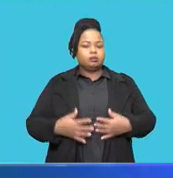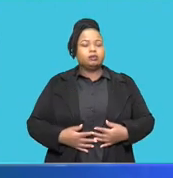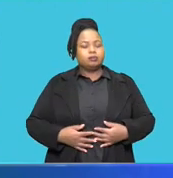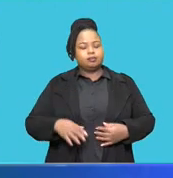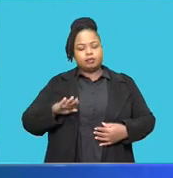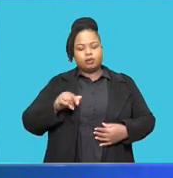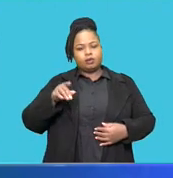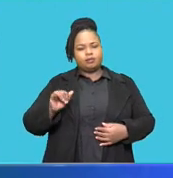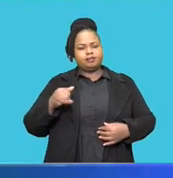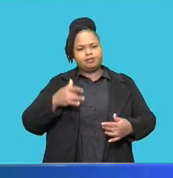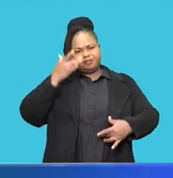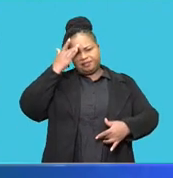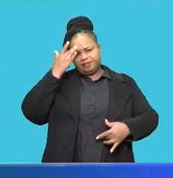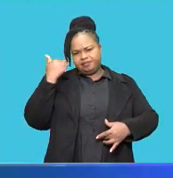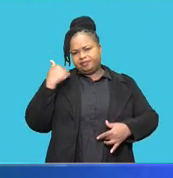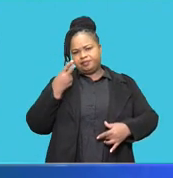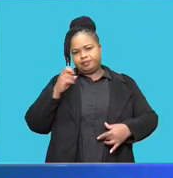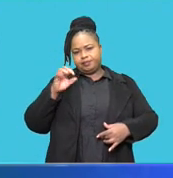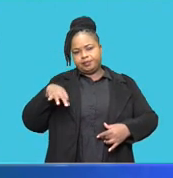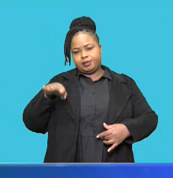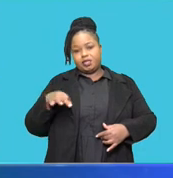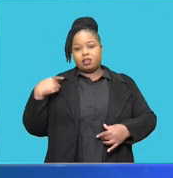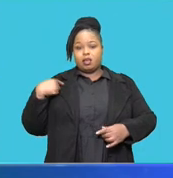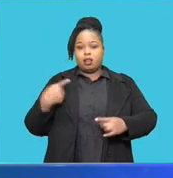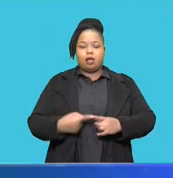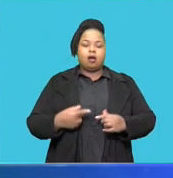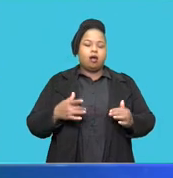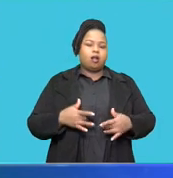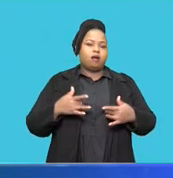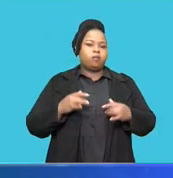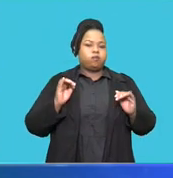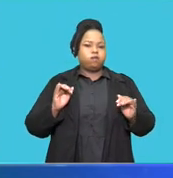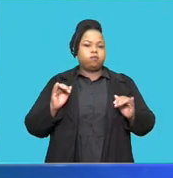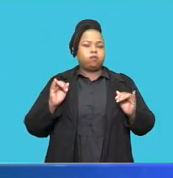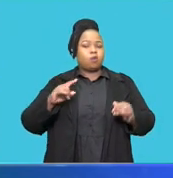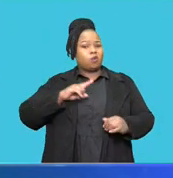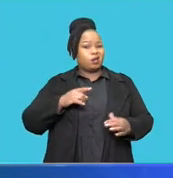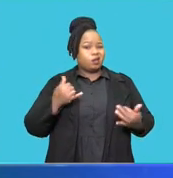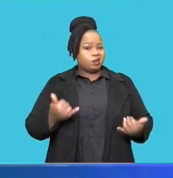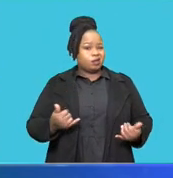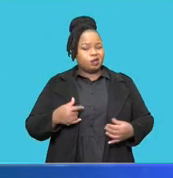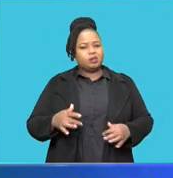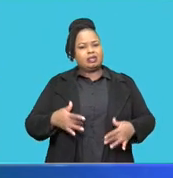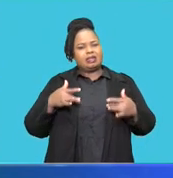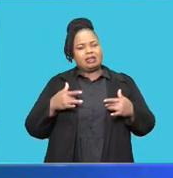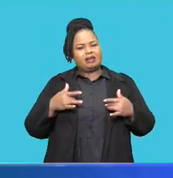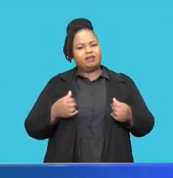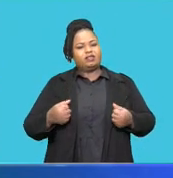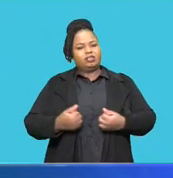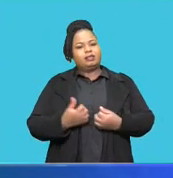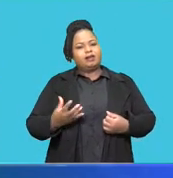UBaloyi waqala ukugula ngonyaka ka-2013 futhi ke kusukela lapho impilo yakhe yabanzima kakhulu njengoba kumanje ukuphila kwakhe